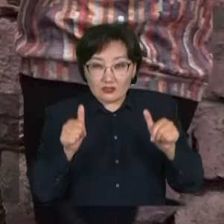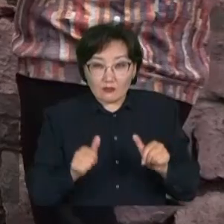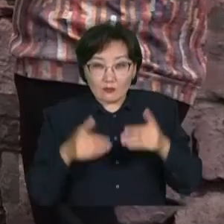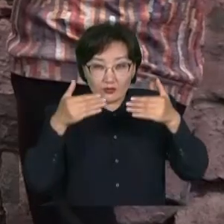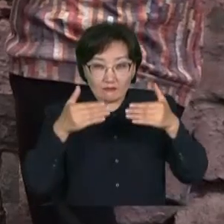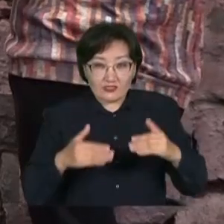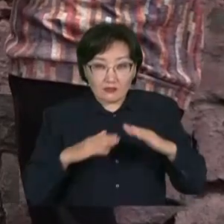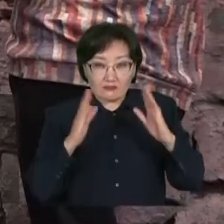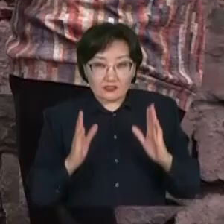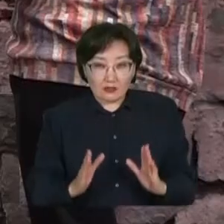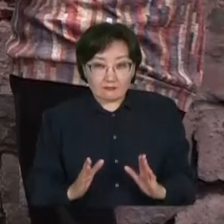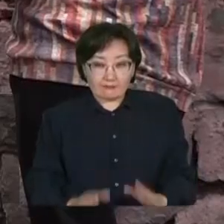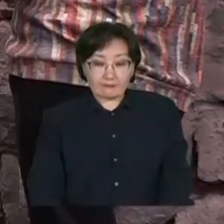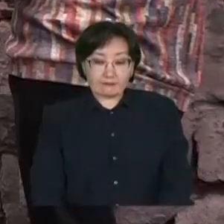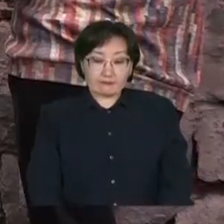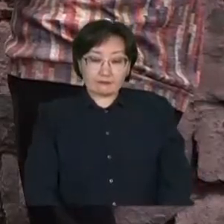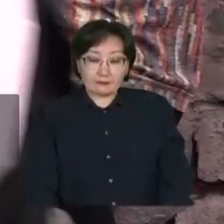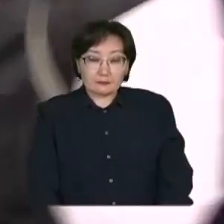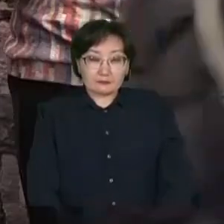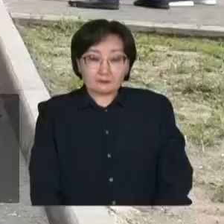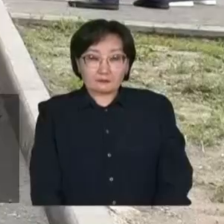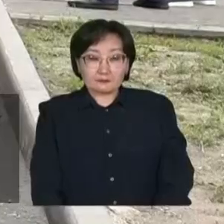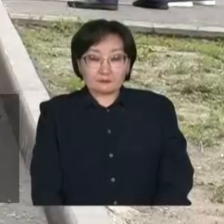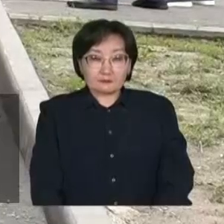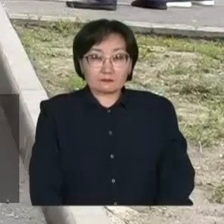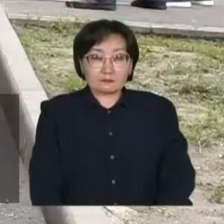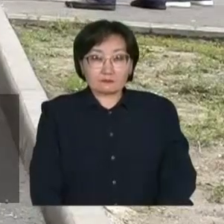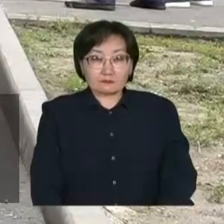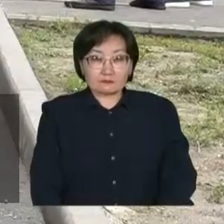фасадов зданий. Мадина Исюмбаева, Сахангали Мунайтпасов, телеканал «Алматы».